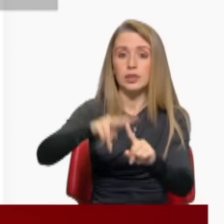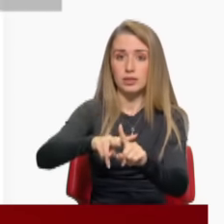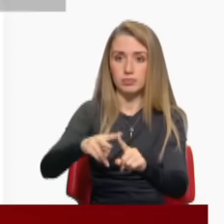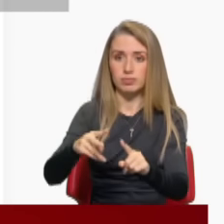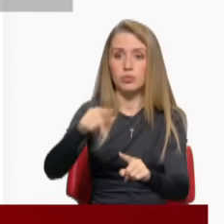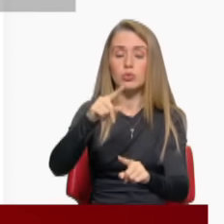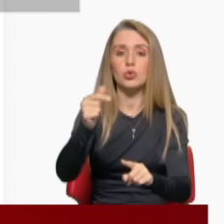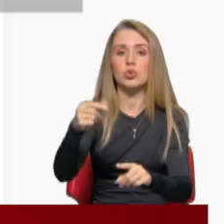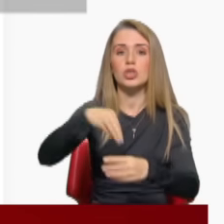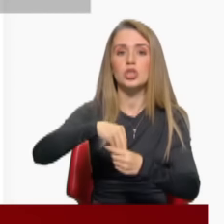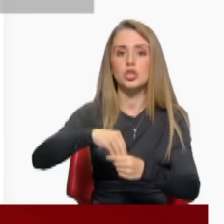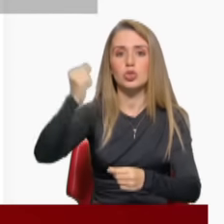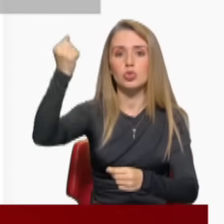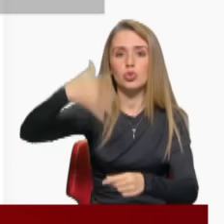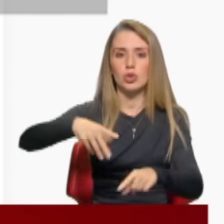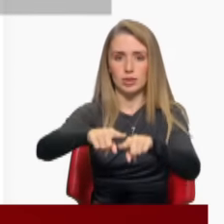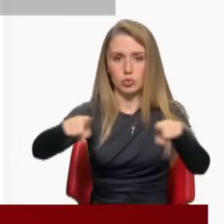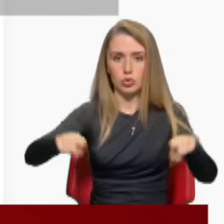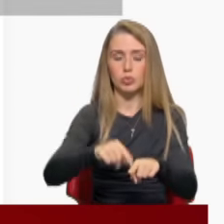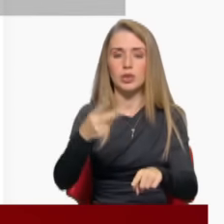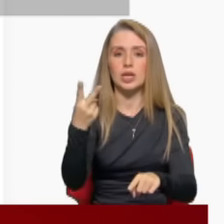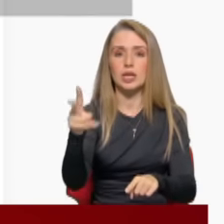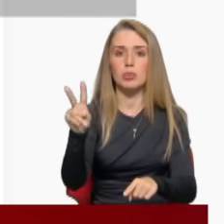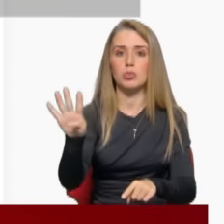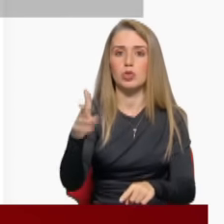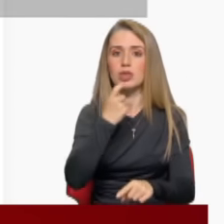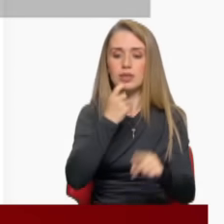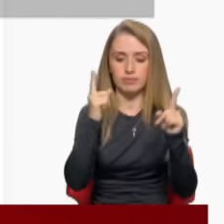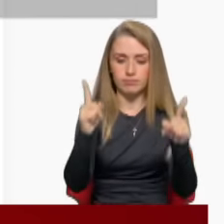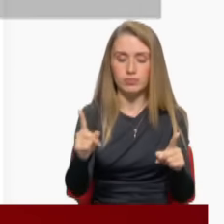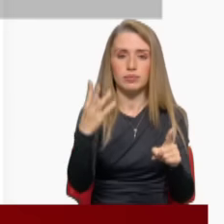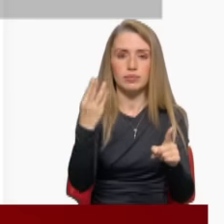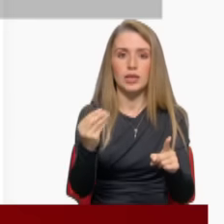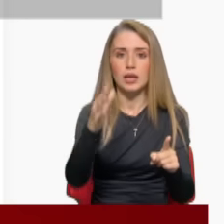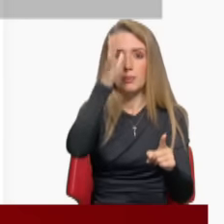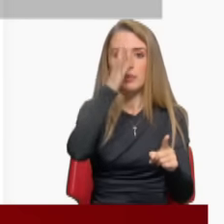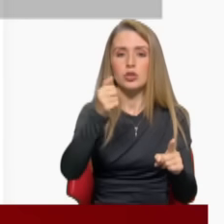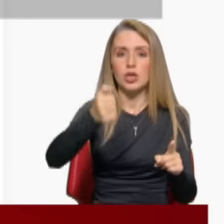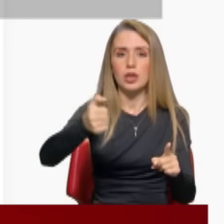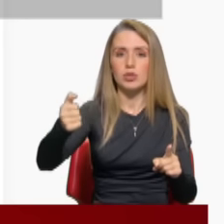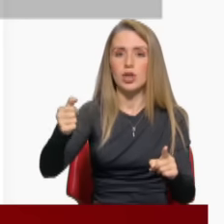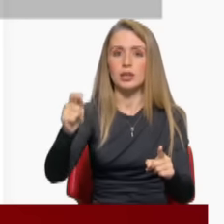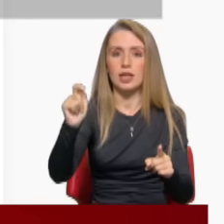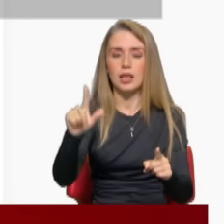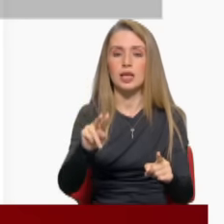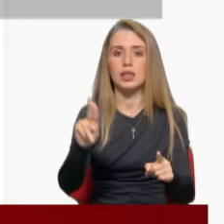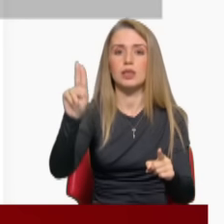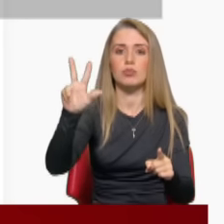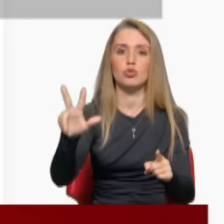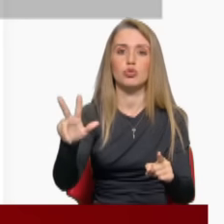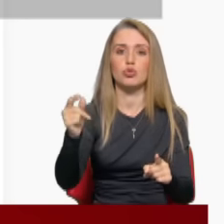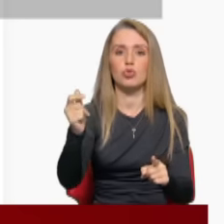sağladıkları günler için yönetim kurulu tarafından 2024 yılı için belirlenen 566 lira 73 kuruş cep harçlığı ödenir.